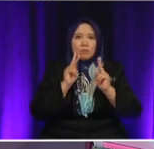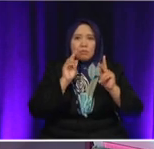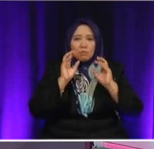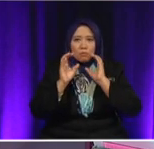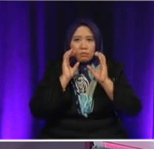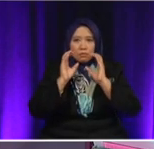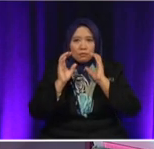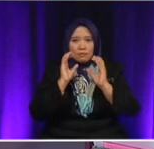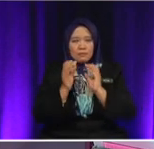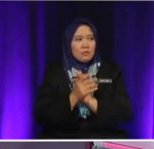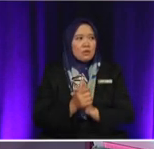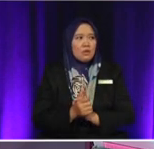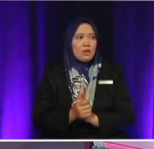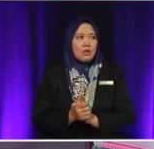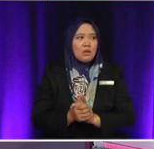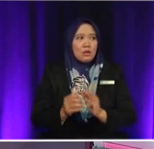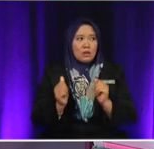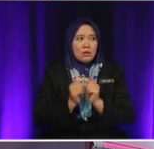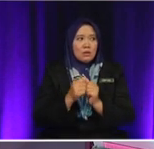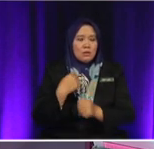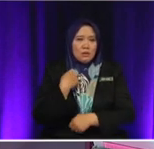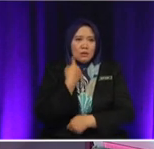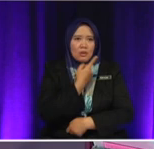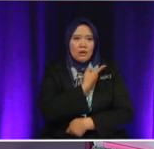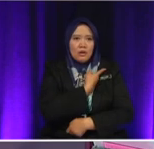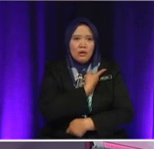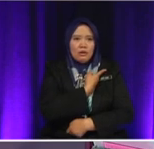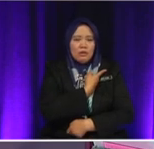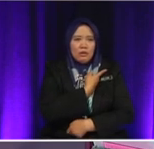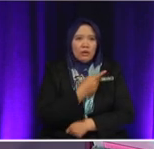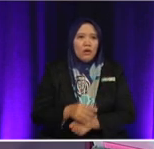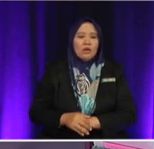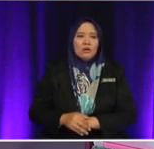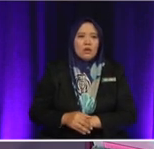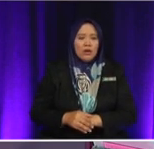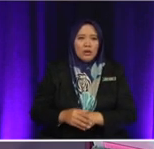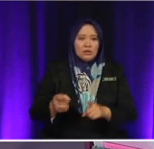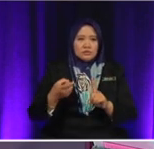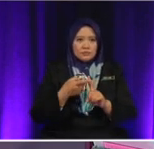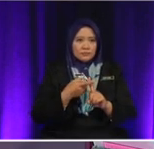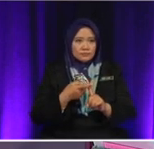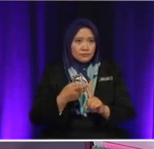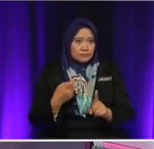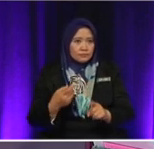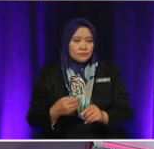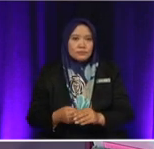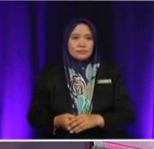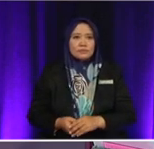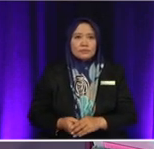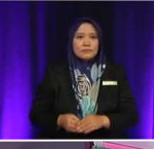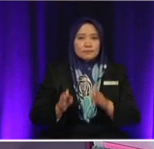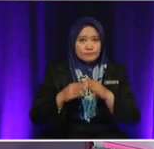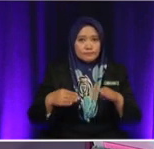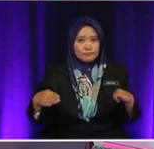hubungan manusia, bersama kitalah pentingnya komunikasi, sama ada bahasa menggunakan atau sampai bahasa isyarat